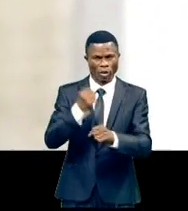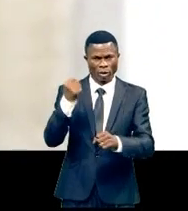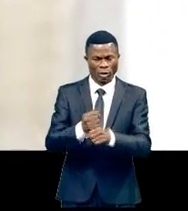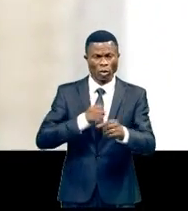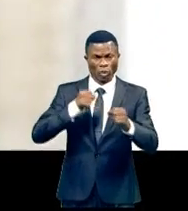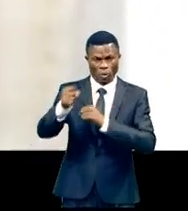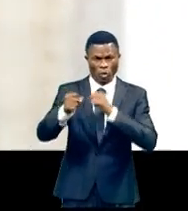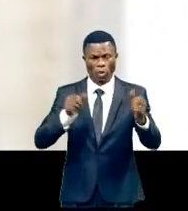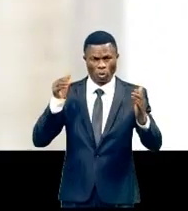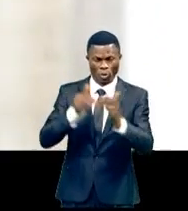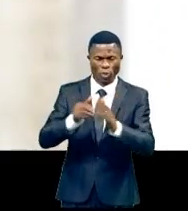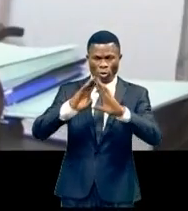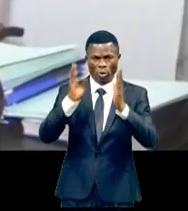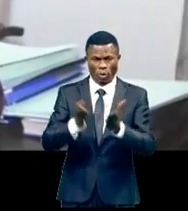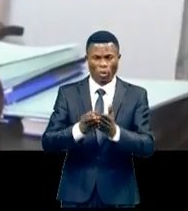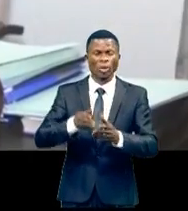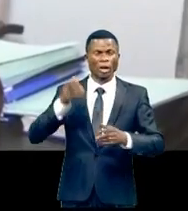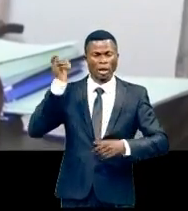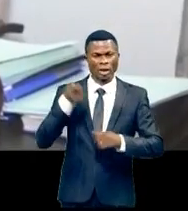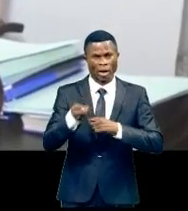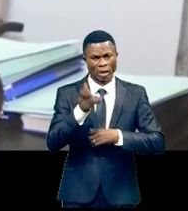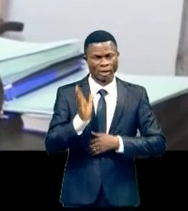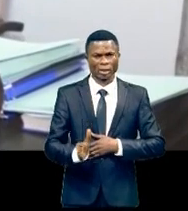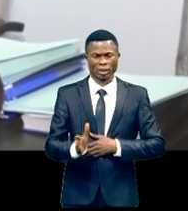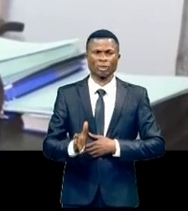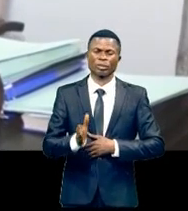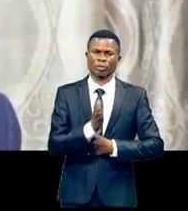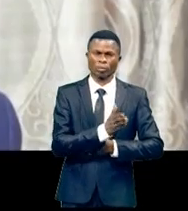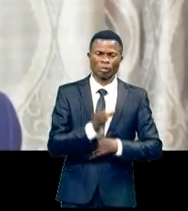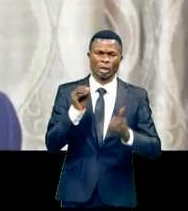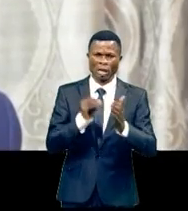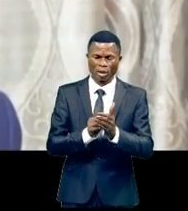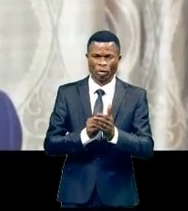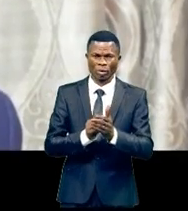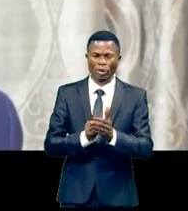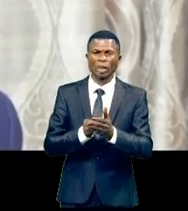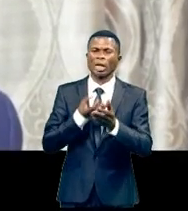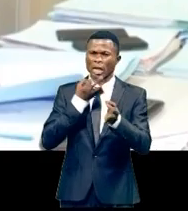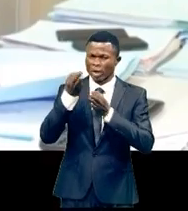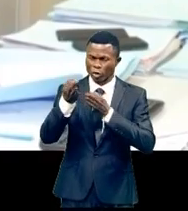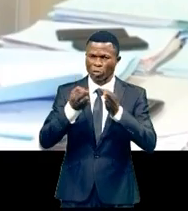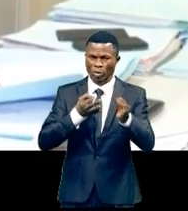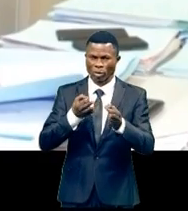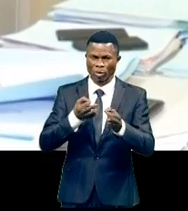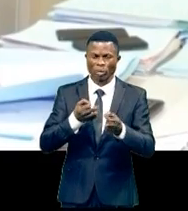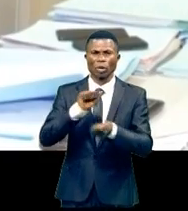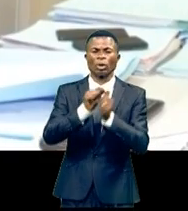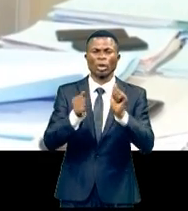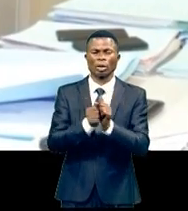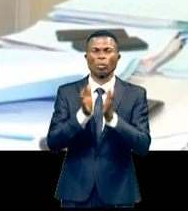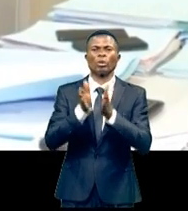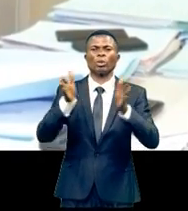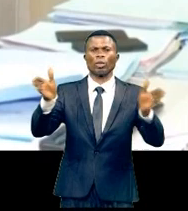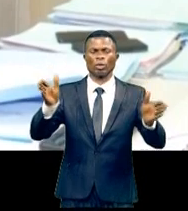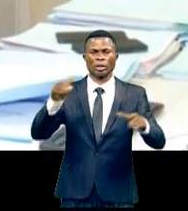lutte contre toute forme de criminalité. Il a également fait part de la situation générale